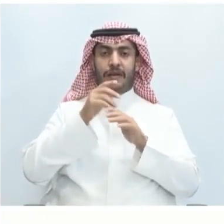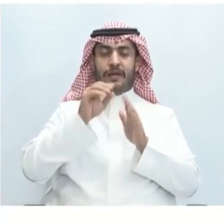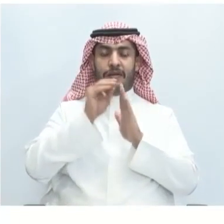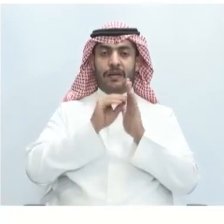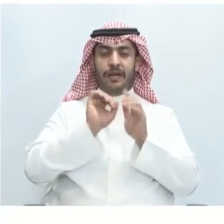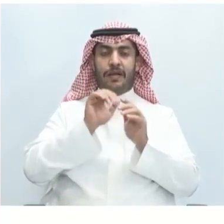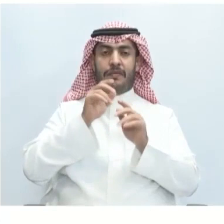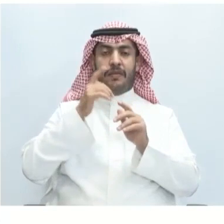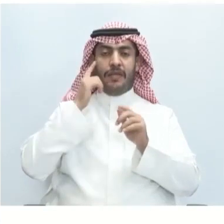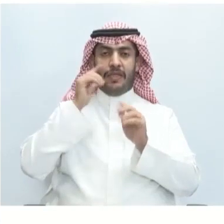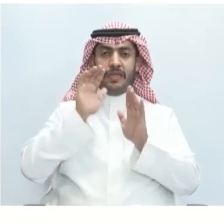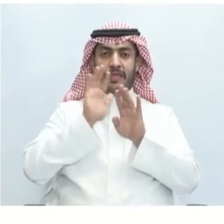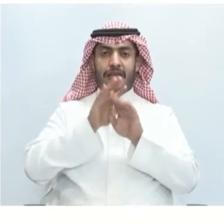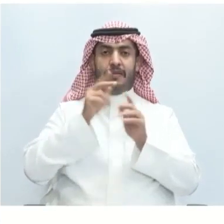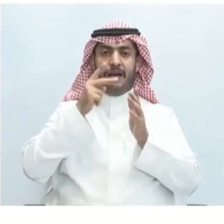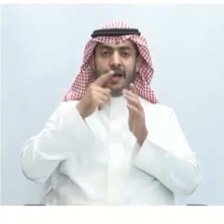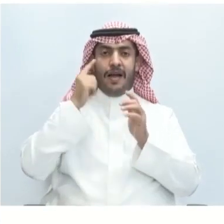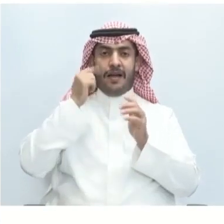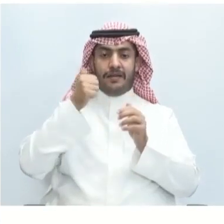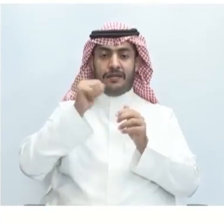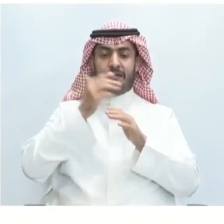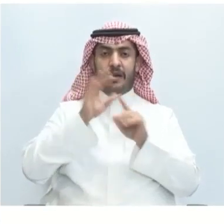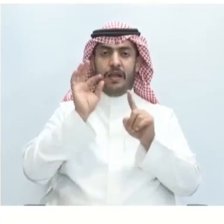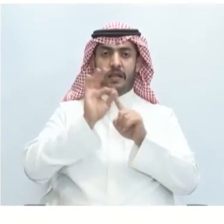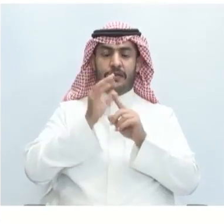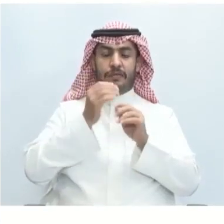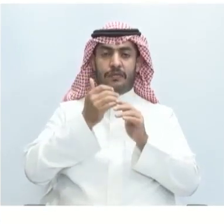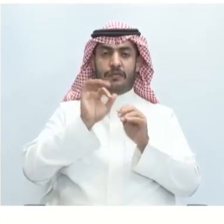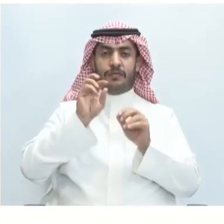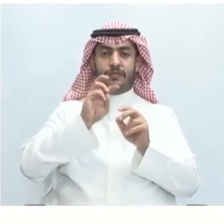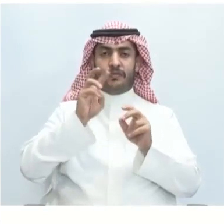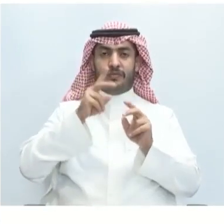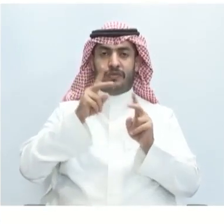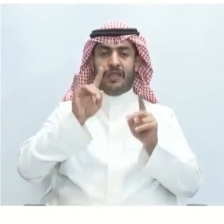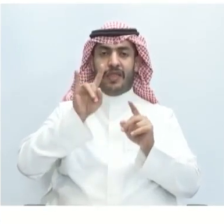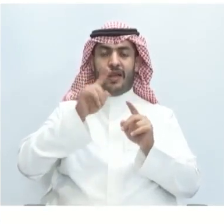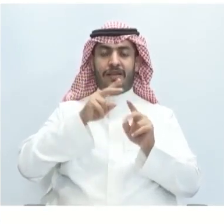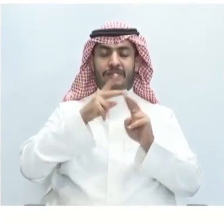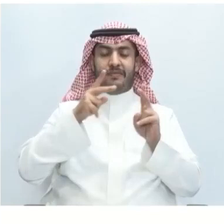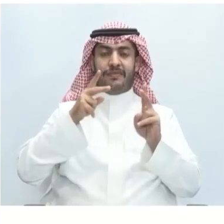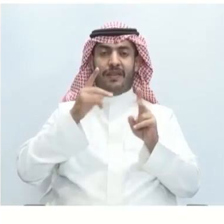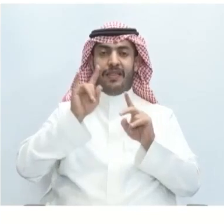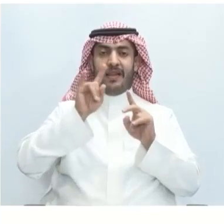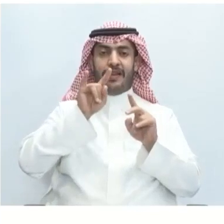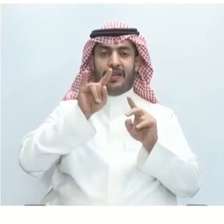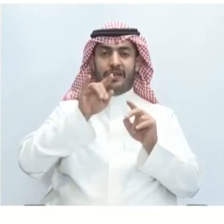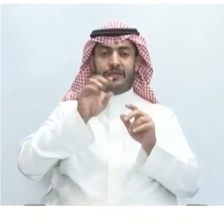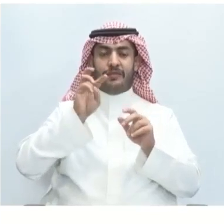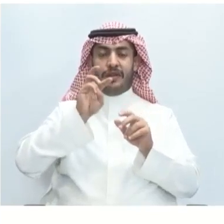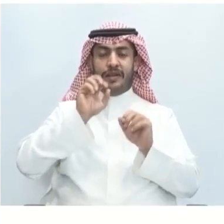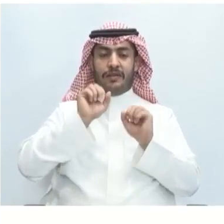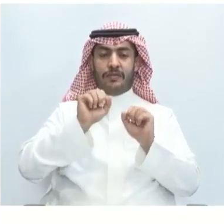لدعم القرار والهدف هو تعيين وجهات متنوعه لكل طائره او طائرات سطول شركه